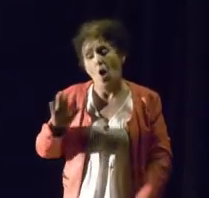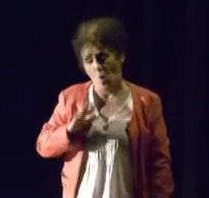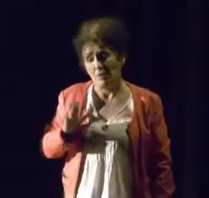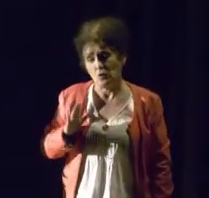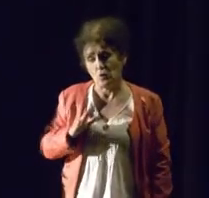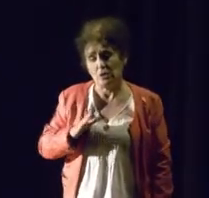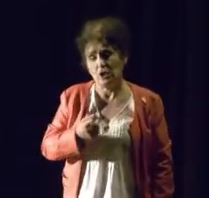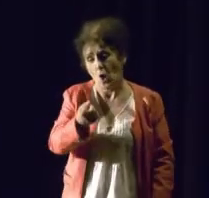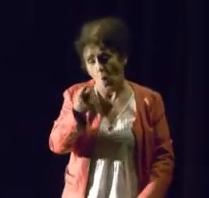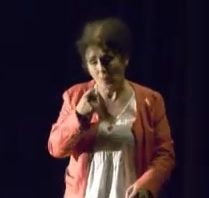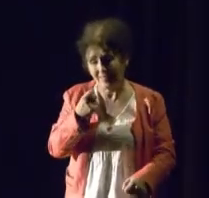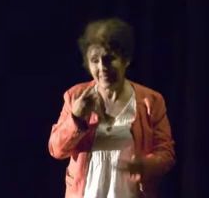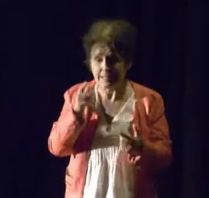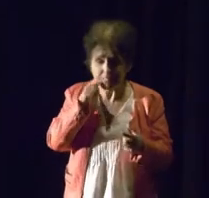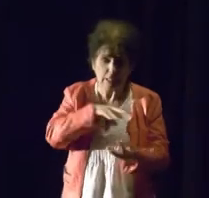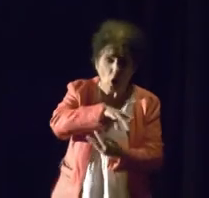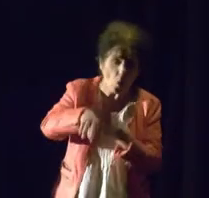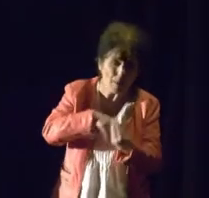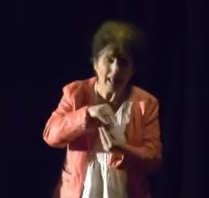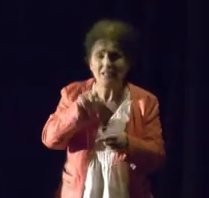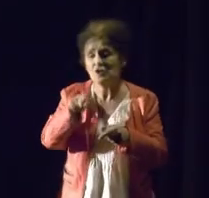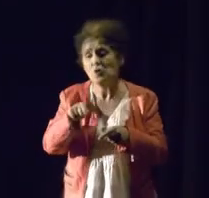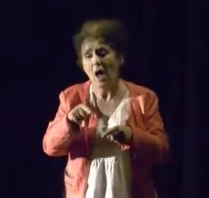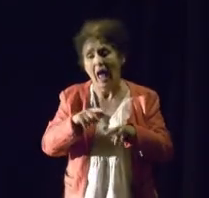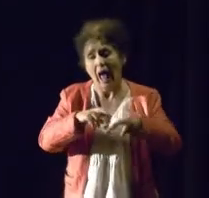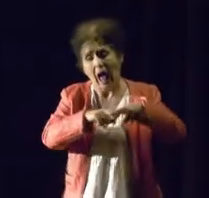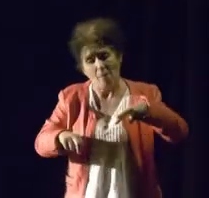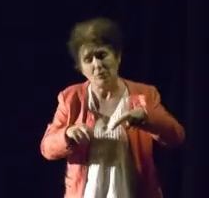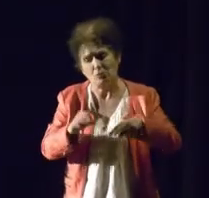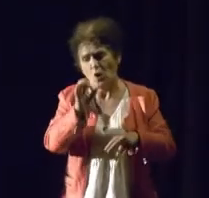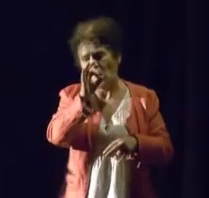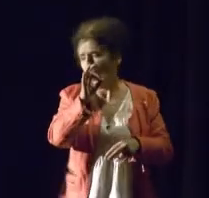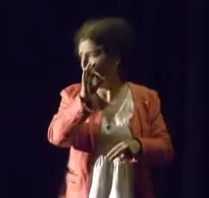Ризиците од некакви компликации при абортусет се